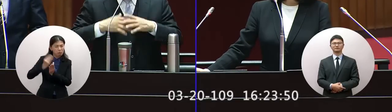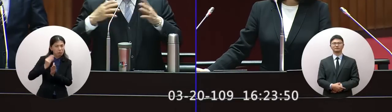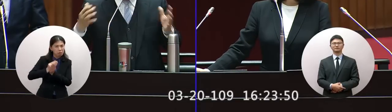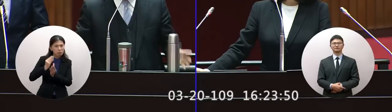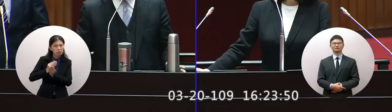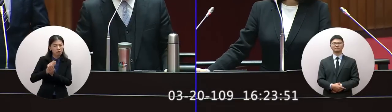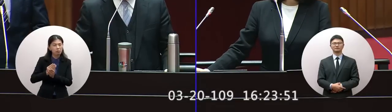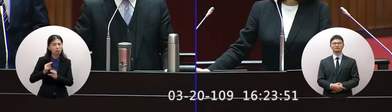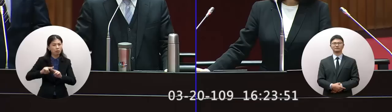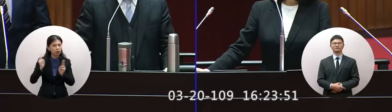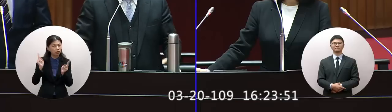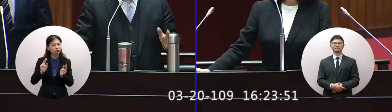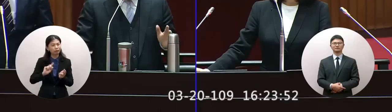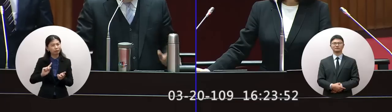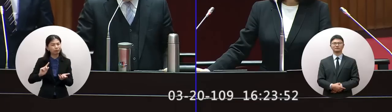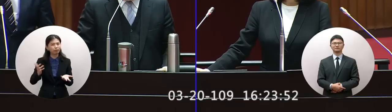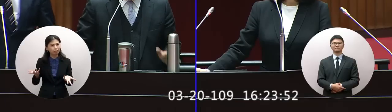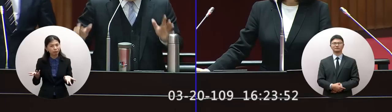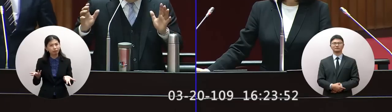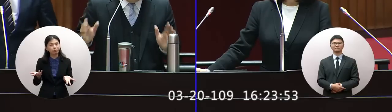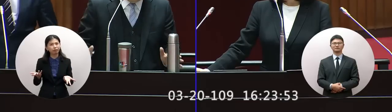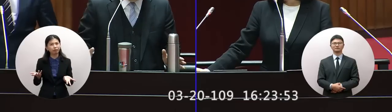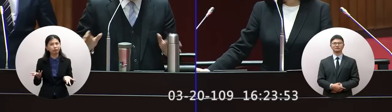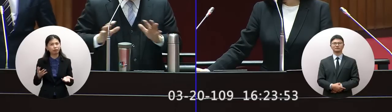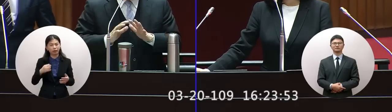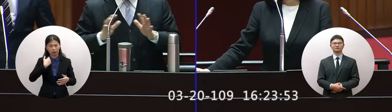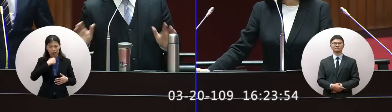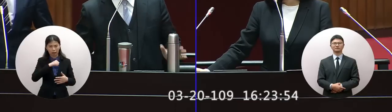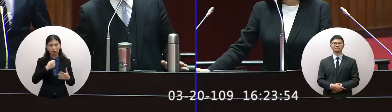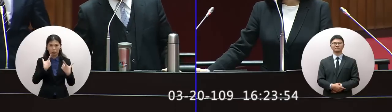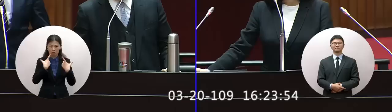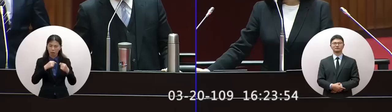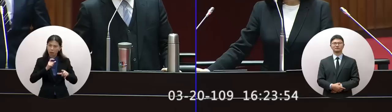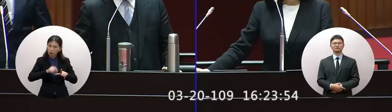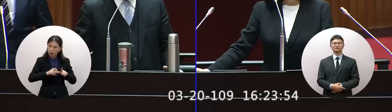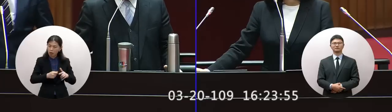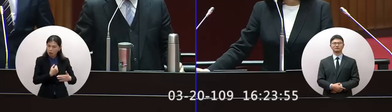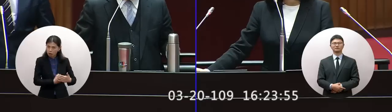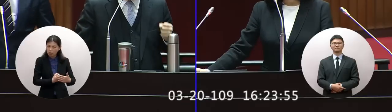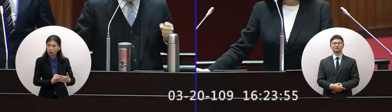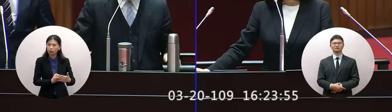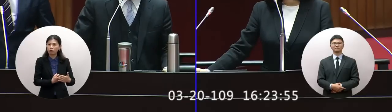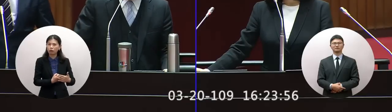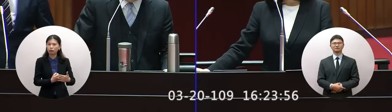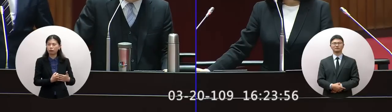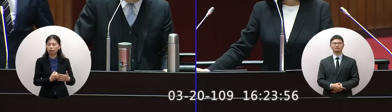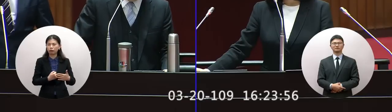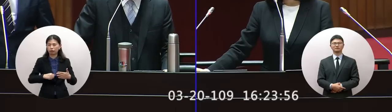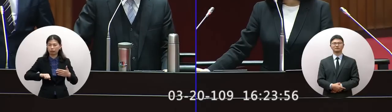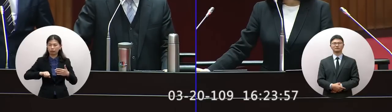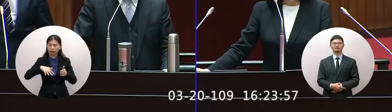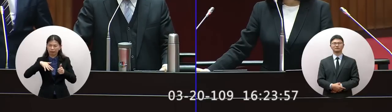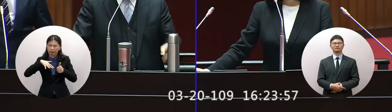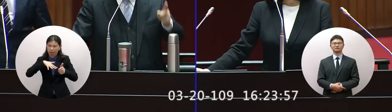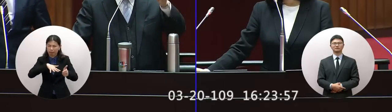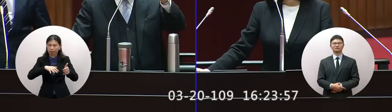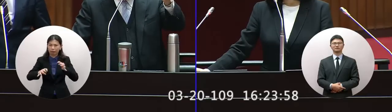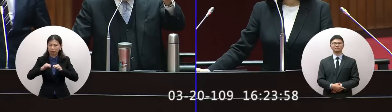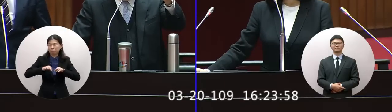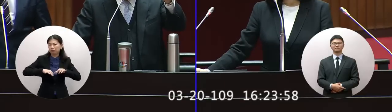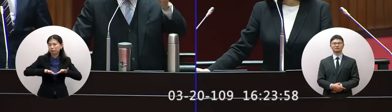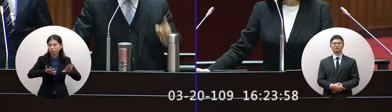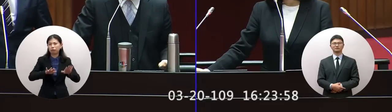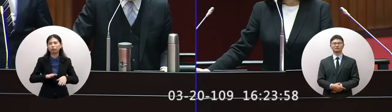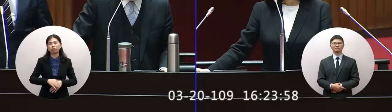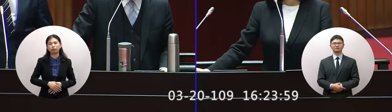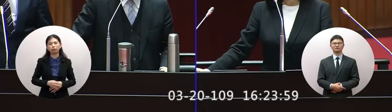资，也在各方面，我们要不要留住相关的企业来带动台湾的发展？就像你